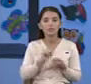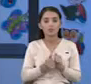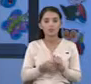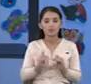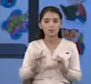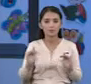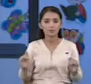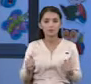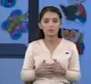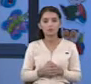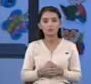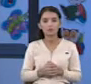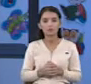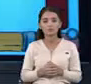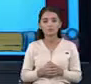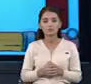Запомнили, ребятки?